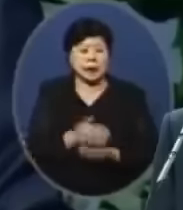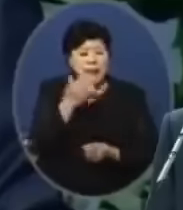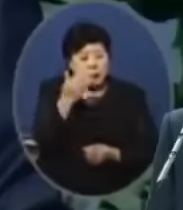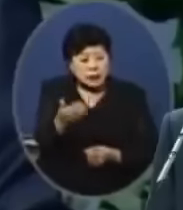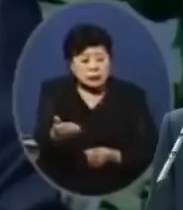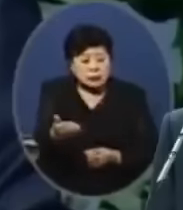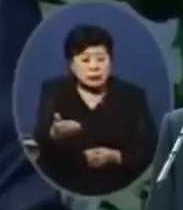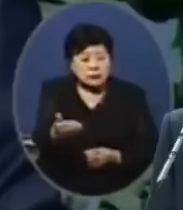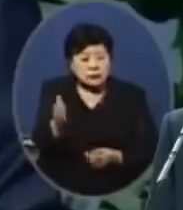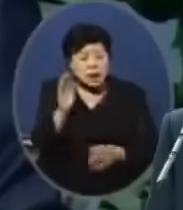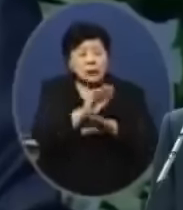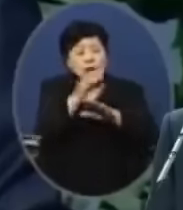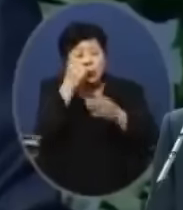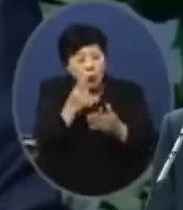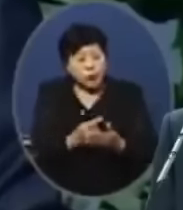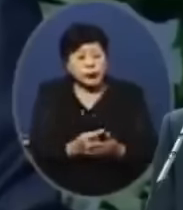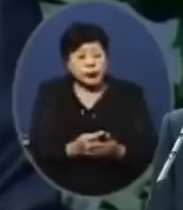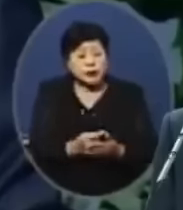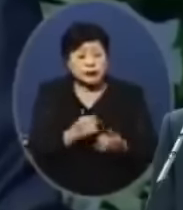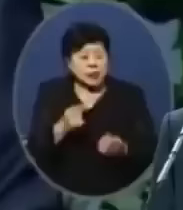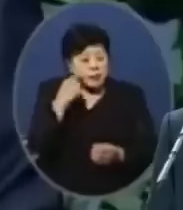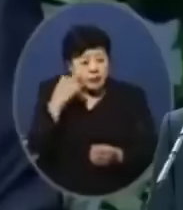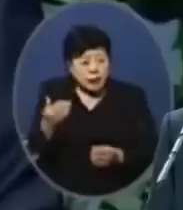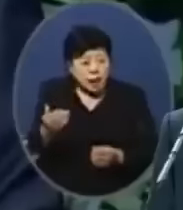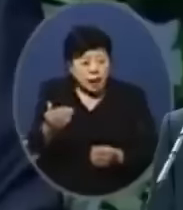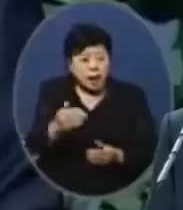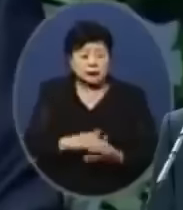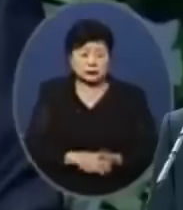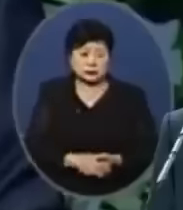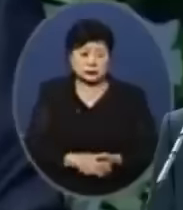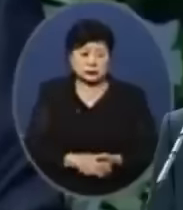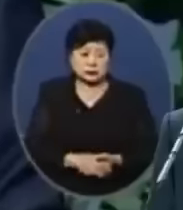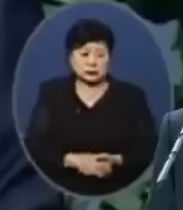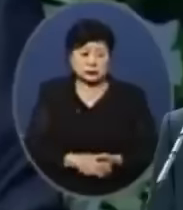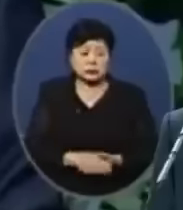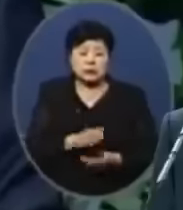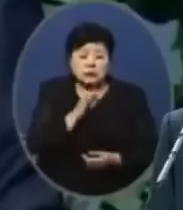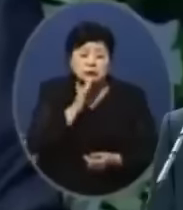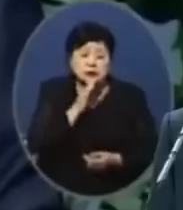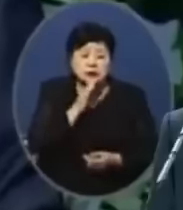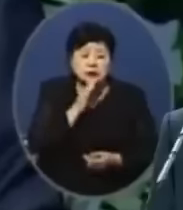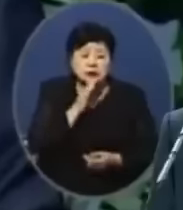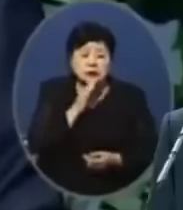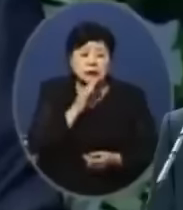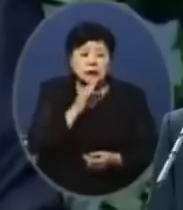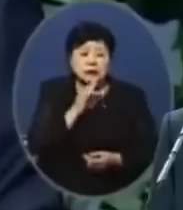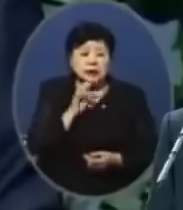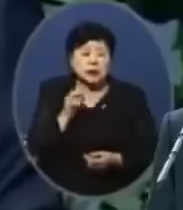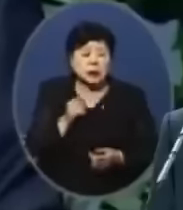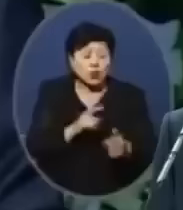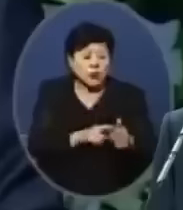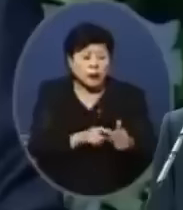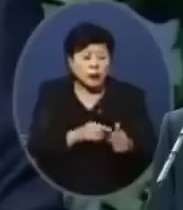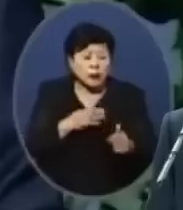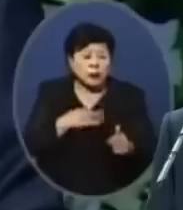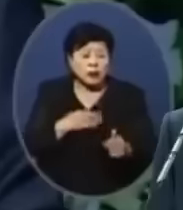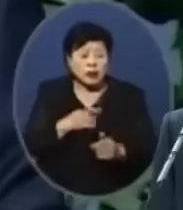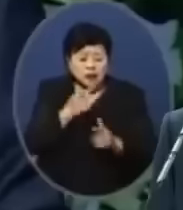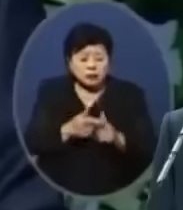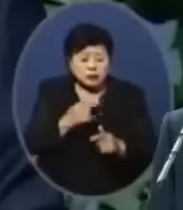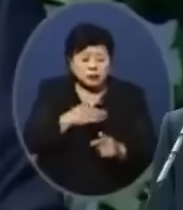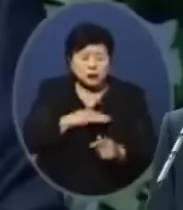당신은 하늘에서 내려온 사람임에 틀림이 없습니다. 니고데모가 하는 말은 당신은 우리와 차원이